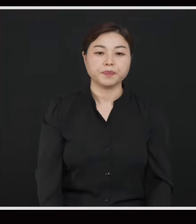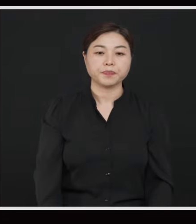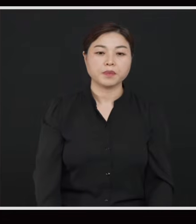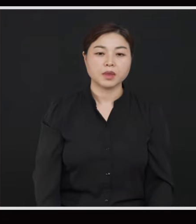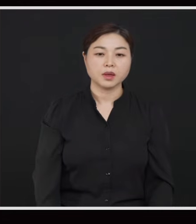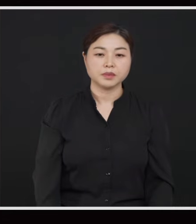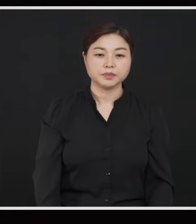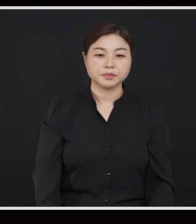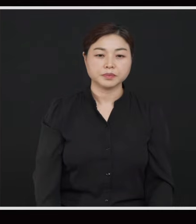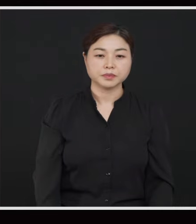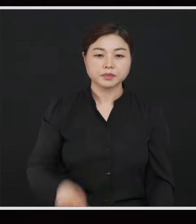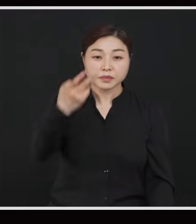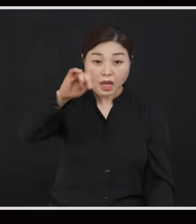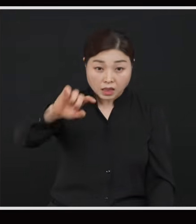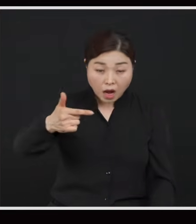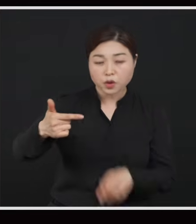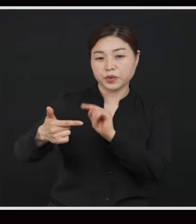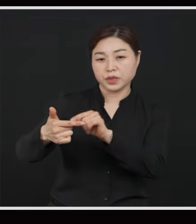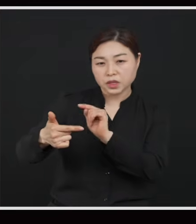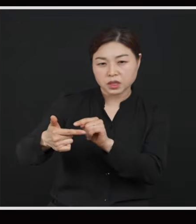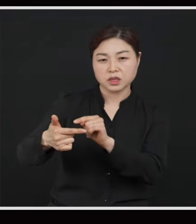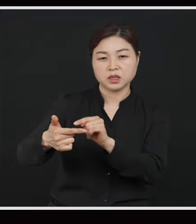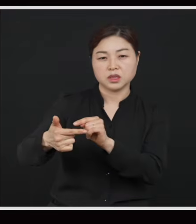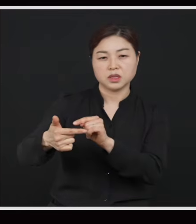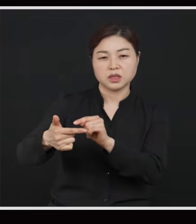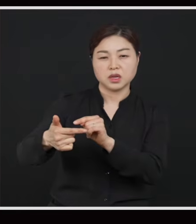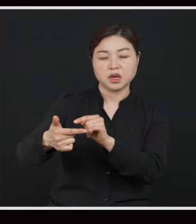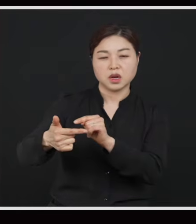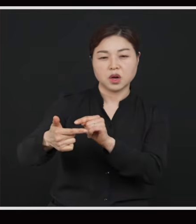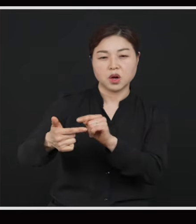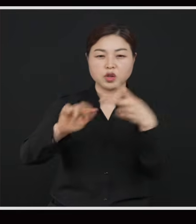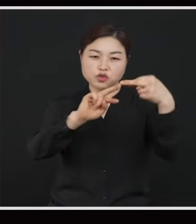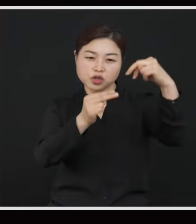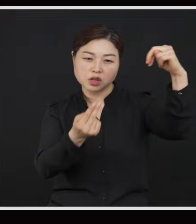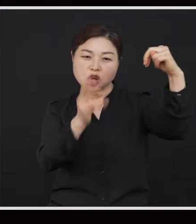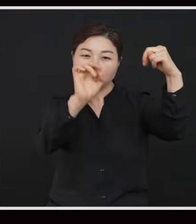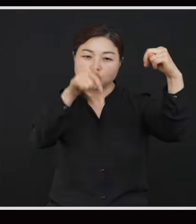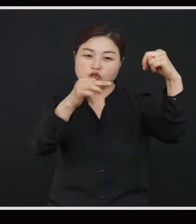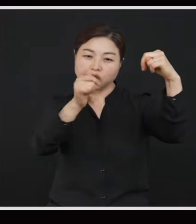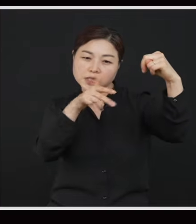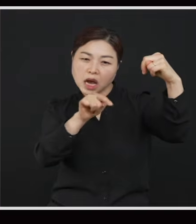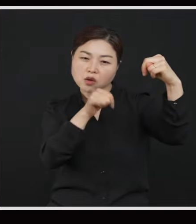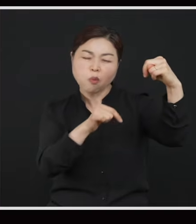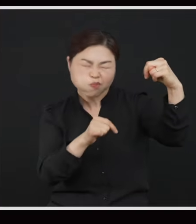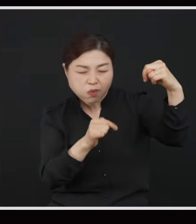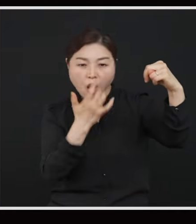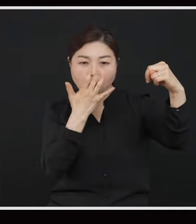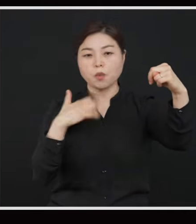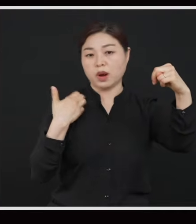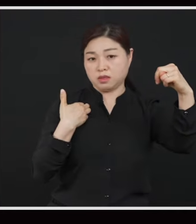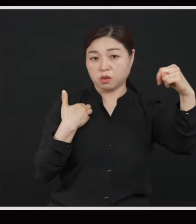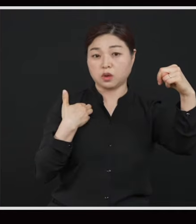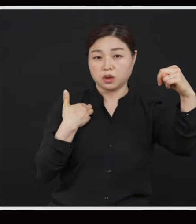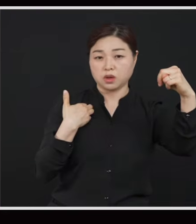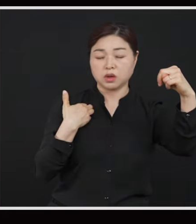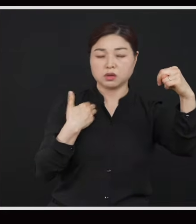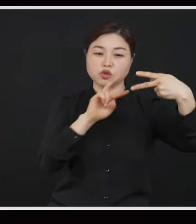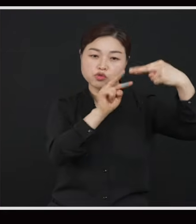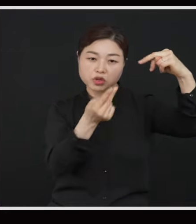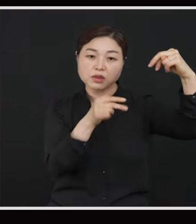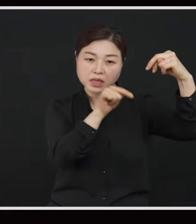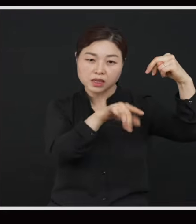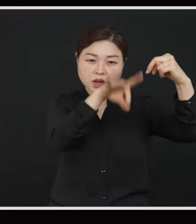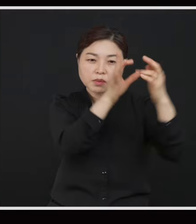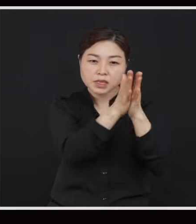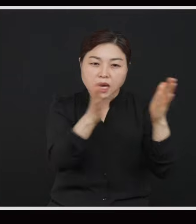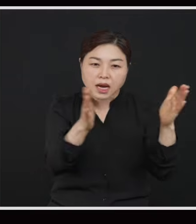근데 찰스 다윈은 유전자 뭐 이런 게 뭔지 몰랐어요. 그 당시에. 유전자의 개념을 도입을